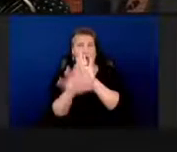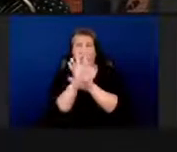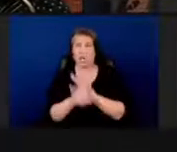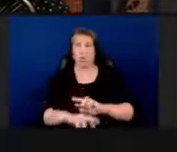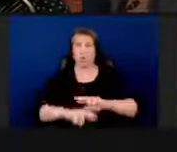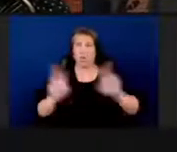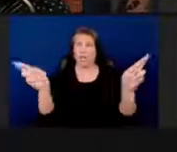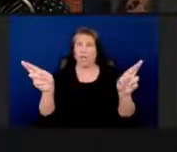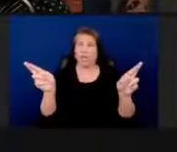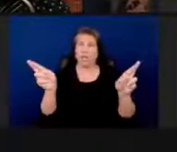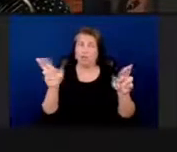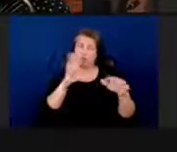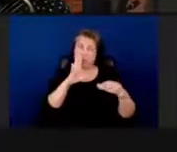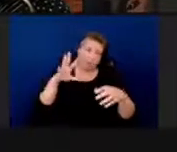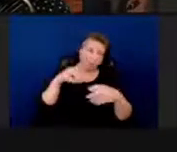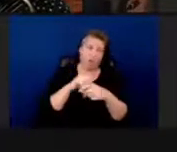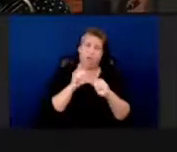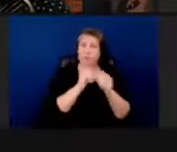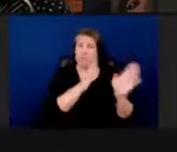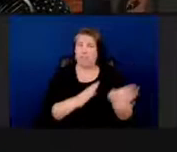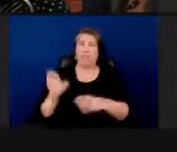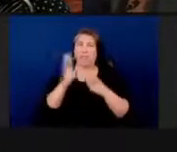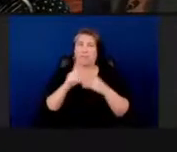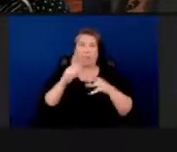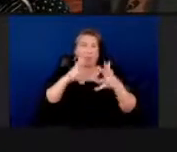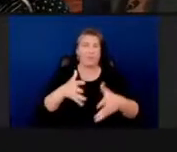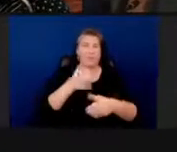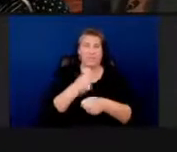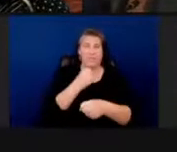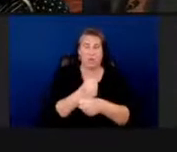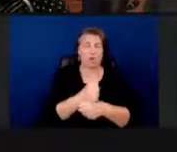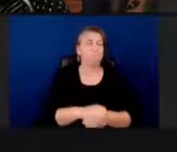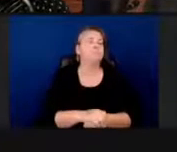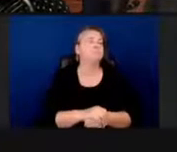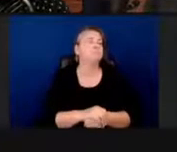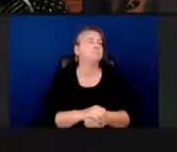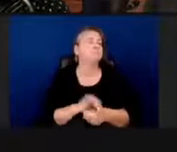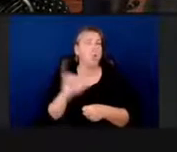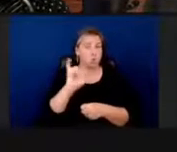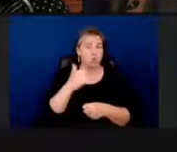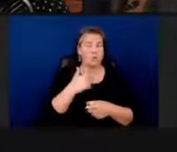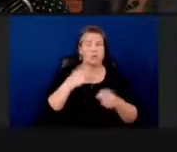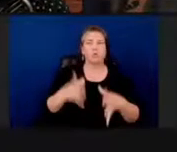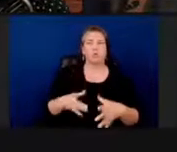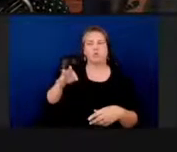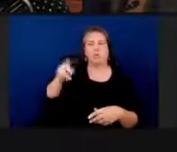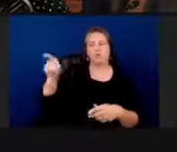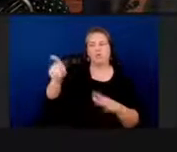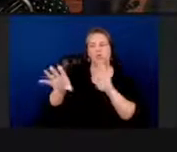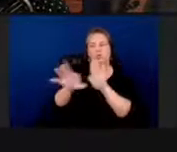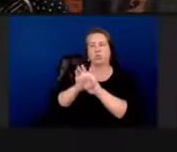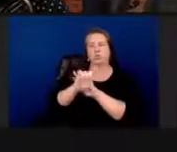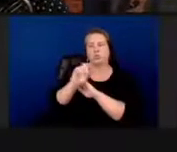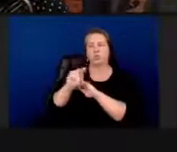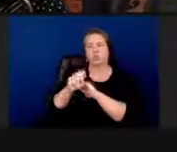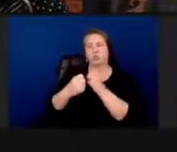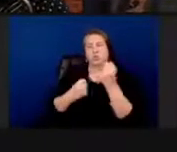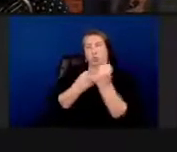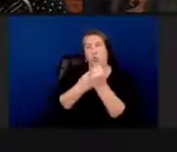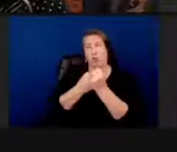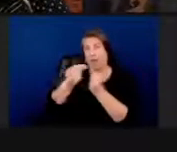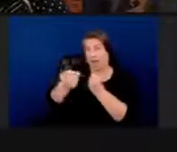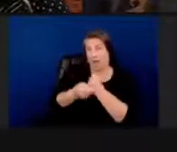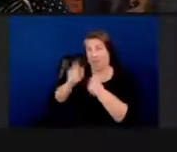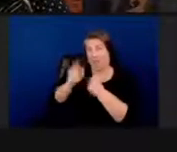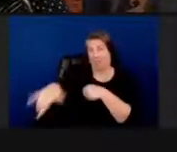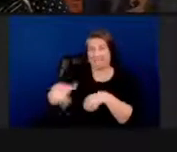Tunapaswa kuwa na mtu ambaye atachaguliwa ili kuanza mipango kwa ajili ya